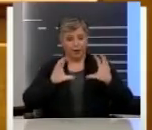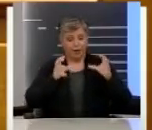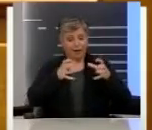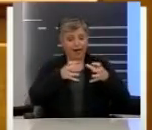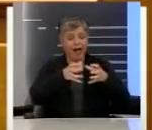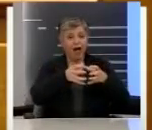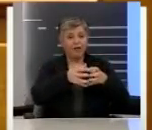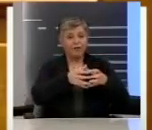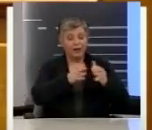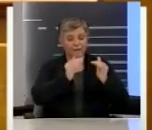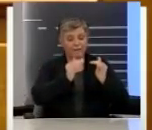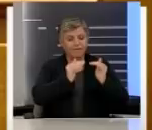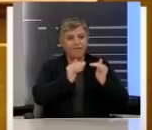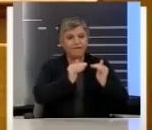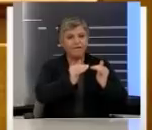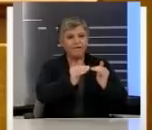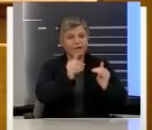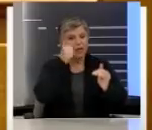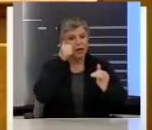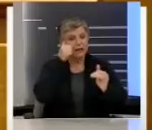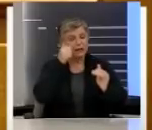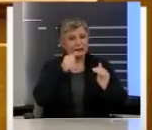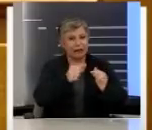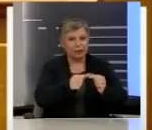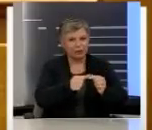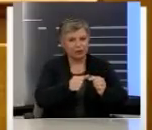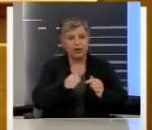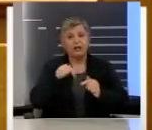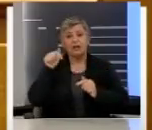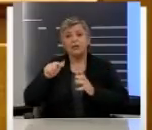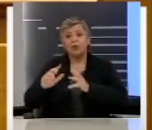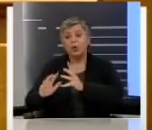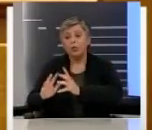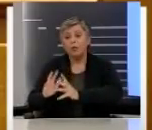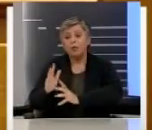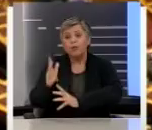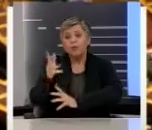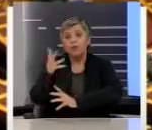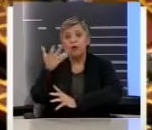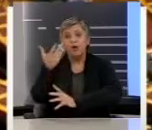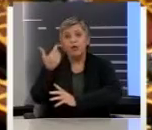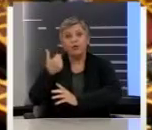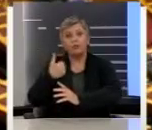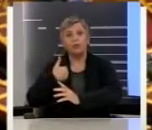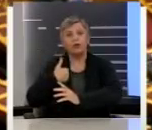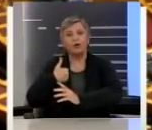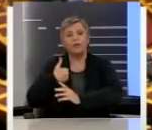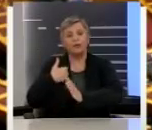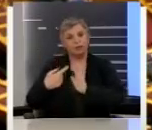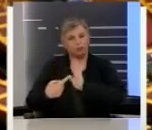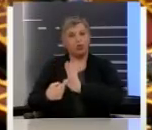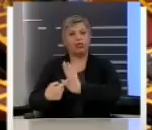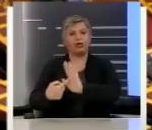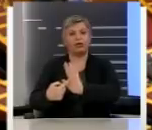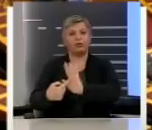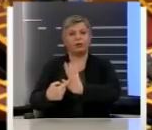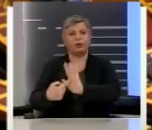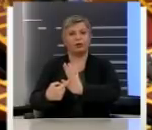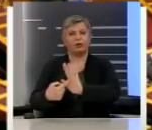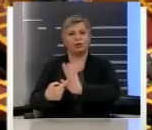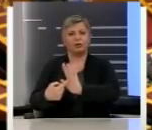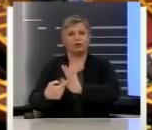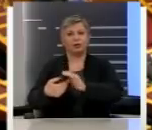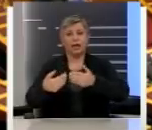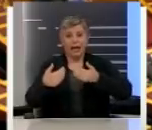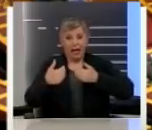νεοφιλελεύθερη παράταξη και στην προοδευτική παράταξη και σε εμάς. Εμείς λοιπόν τι να κάνουμε, αγαπητοί φίλοι,